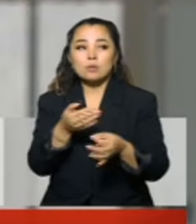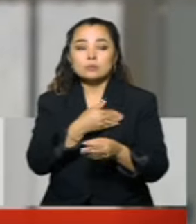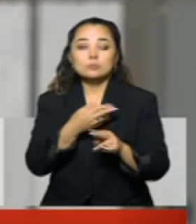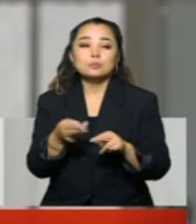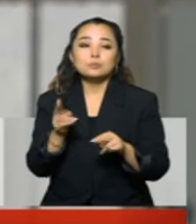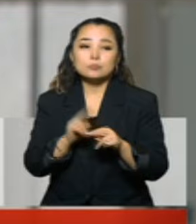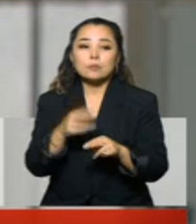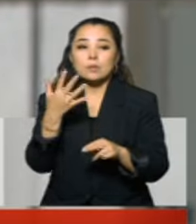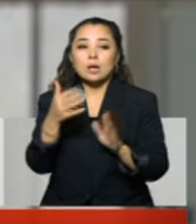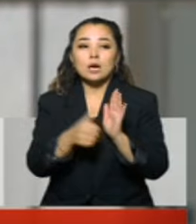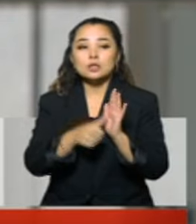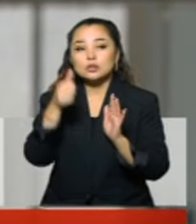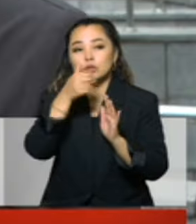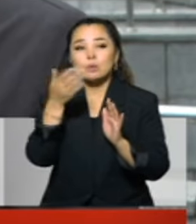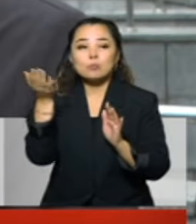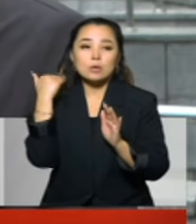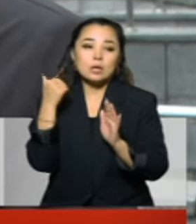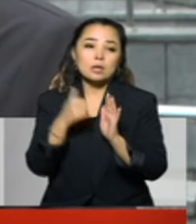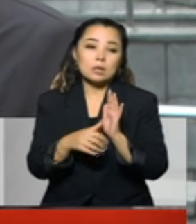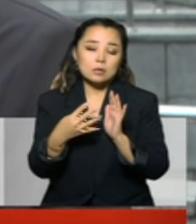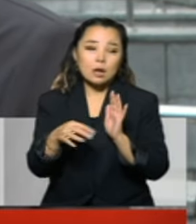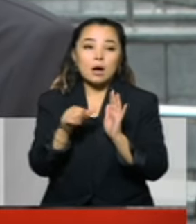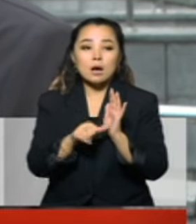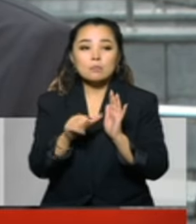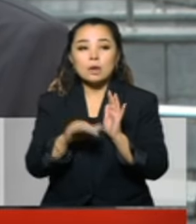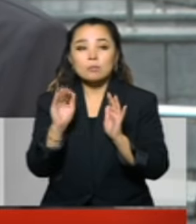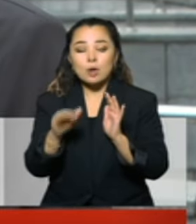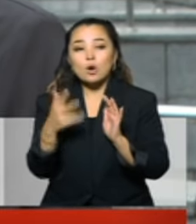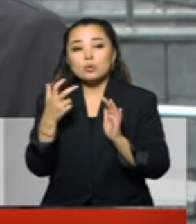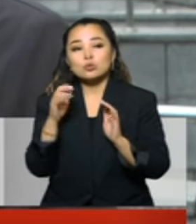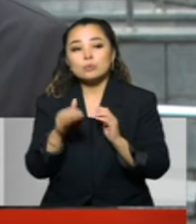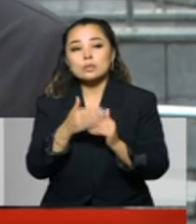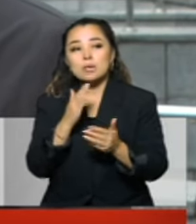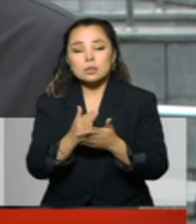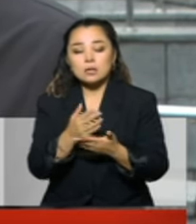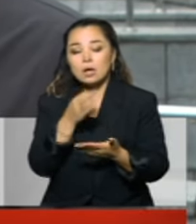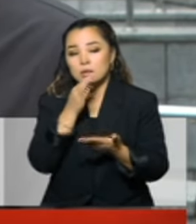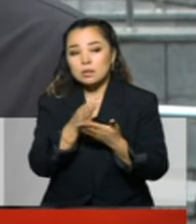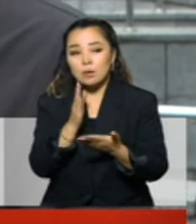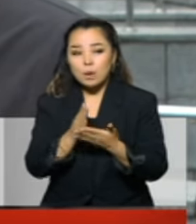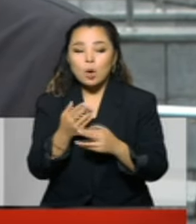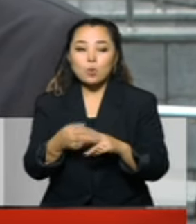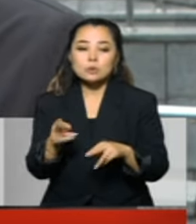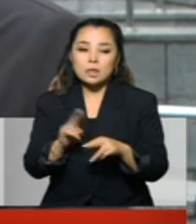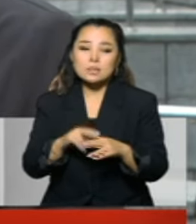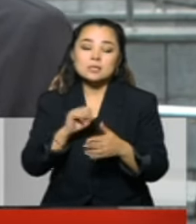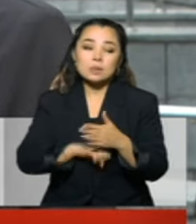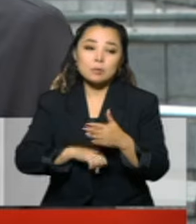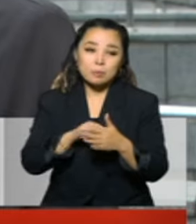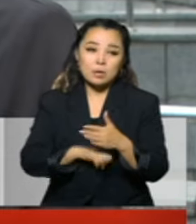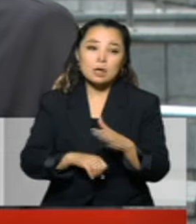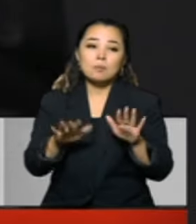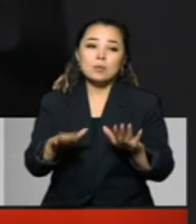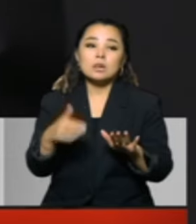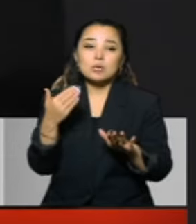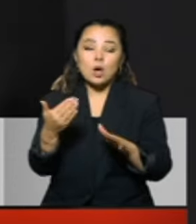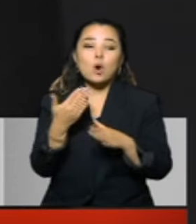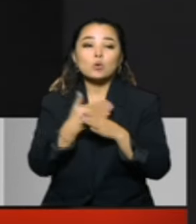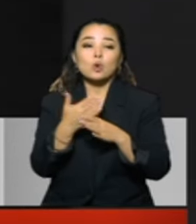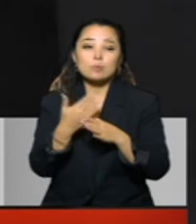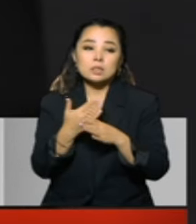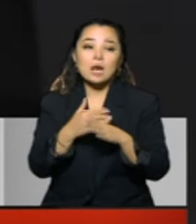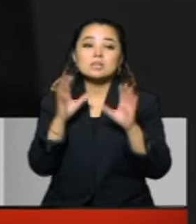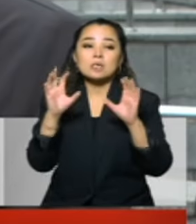Осыдан 5-6 жыл бұрын 40 мың 60 мың болса, қазір 300 мыңға жуықтаған шығар деп отырмын. Себебі сол жердегі